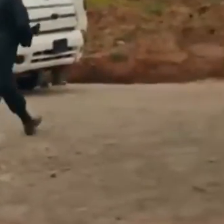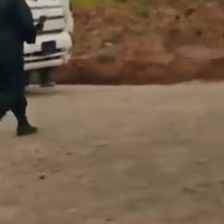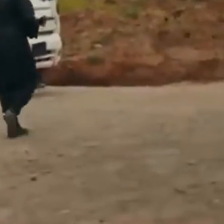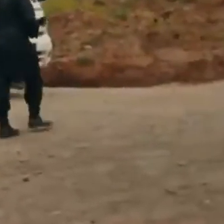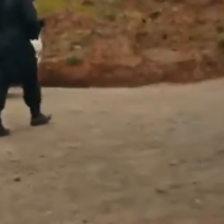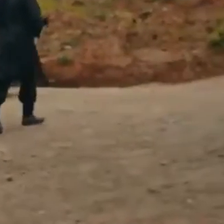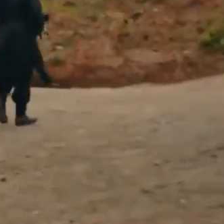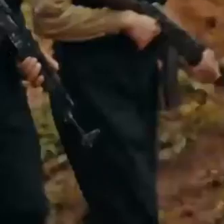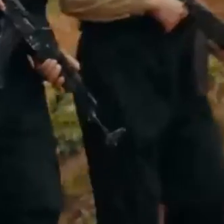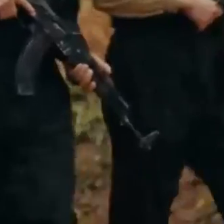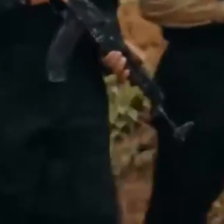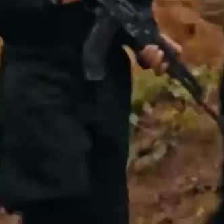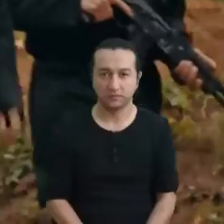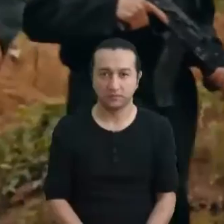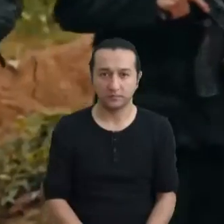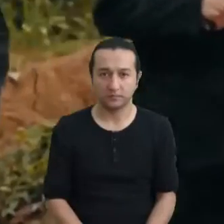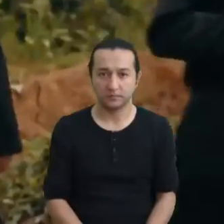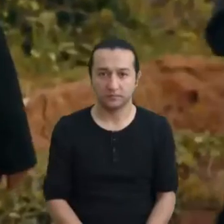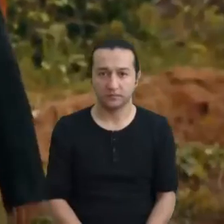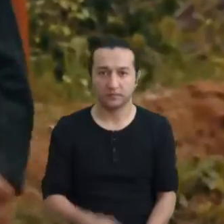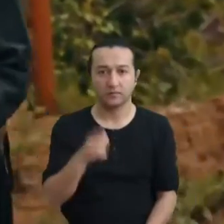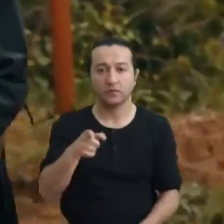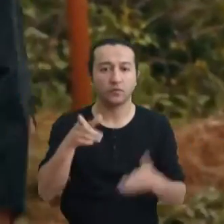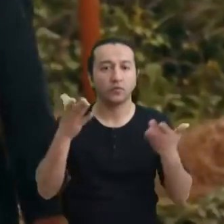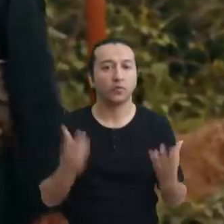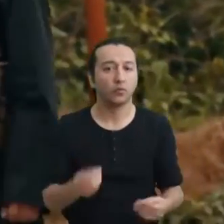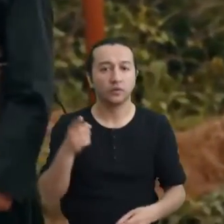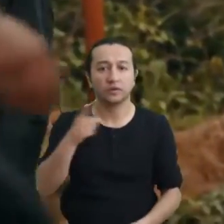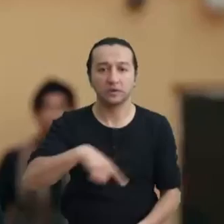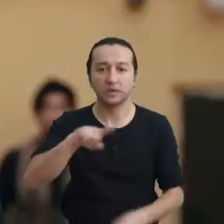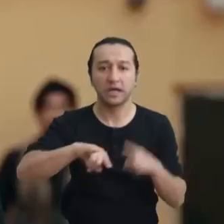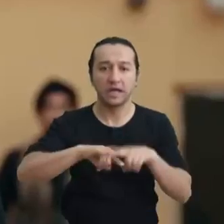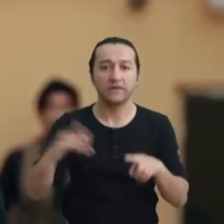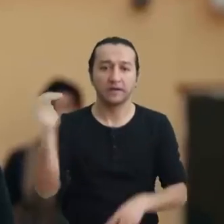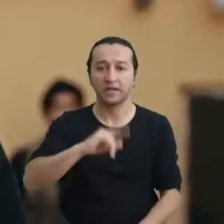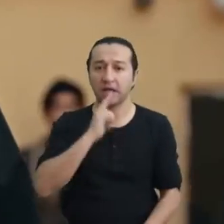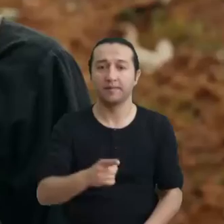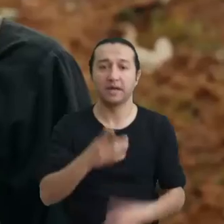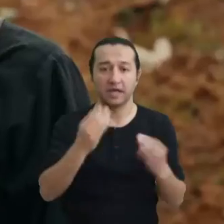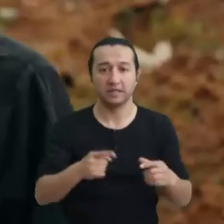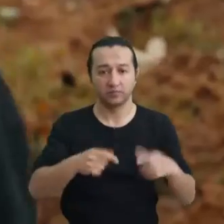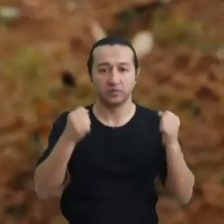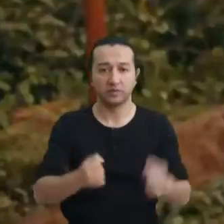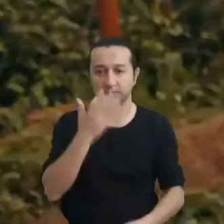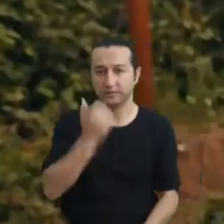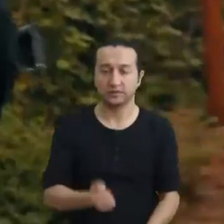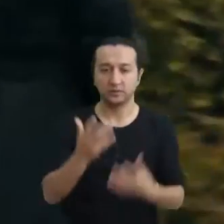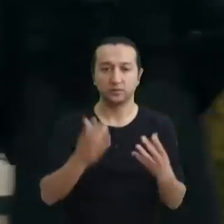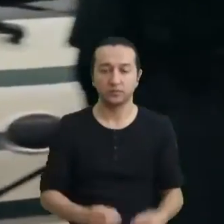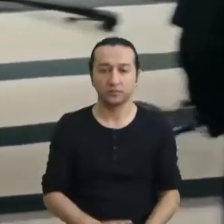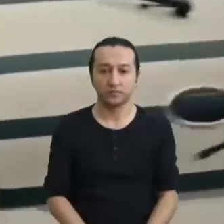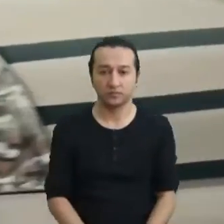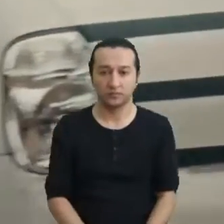Bir asker kamyonetin yanına yürüdü. Durum ne? Halife'den gelecek emre kadar burada bekleyeceğiz. Tamam.